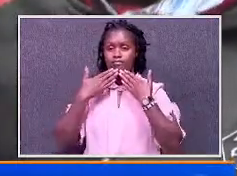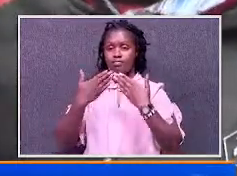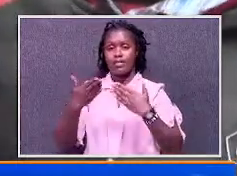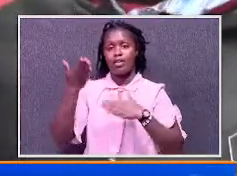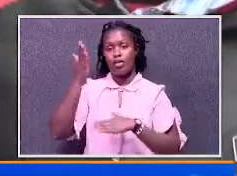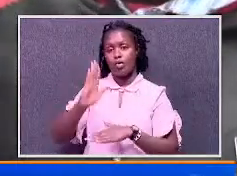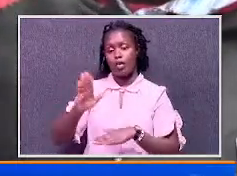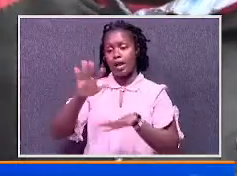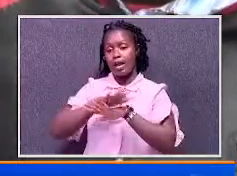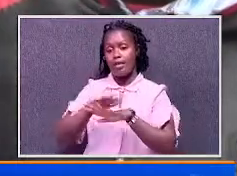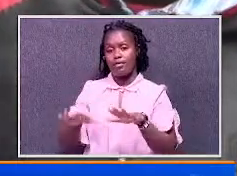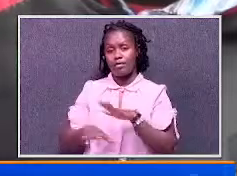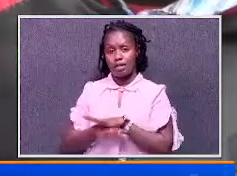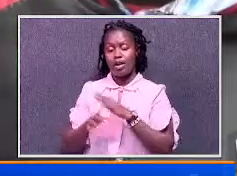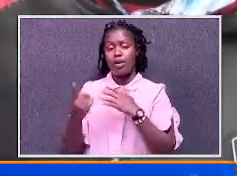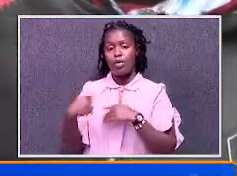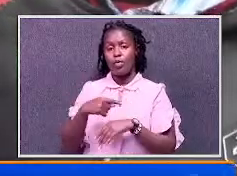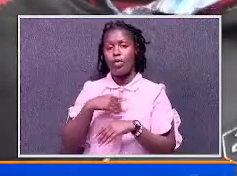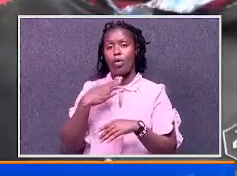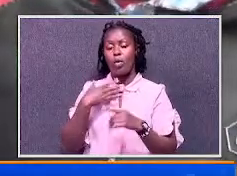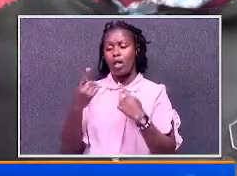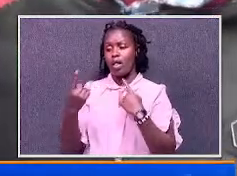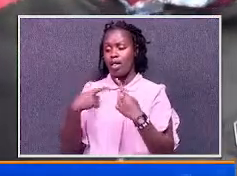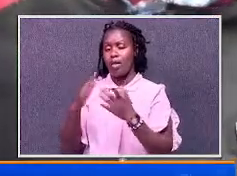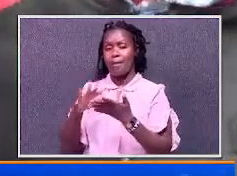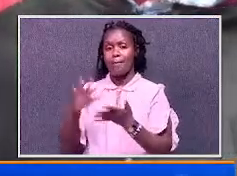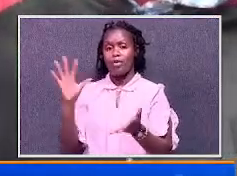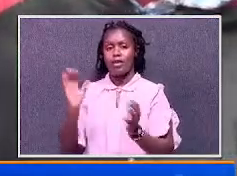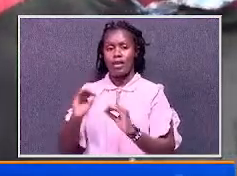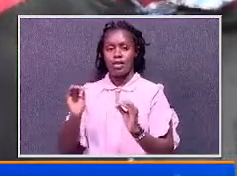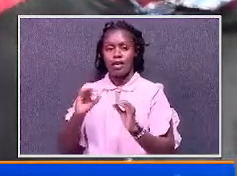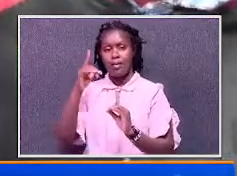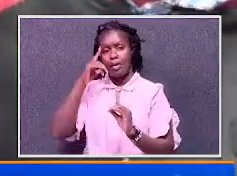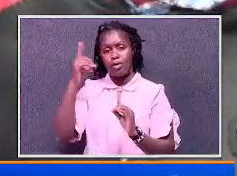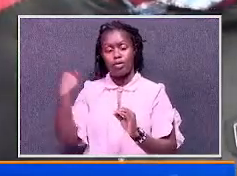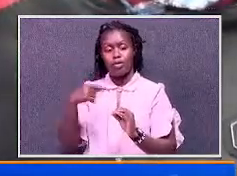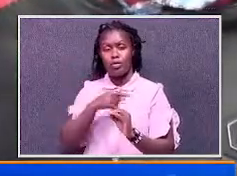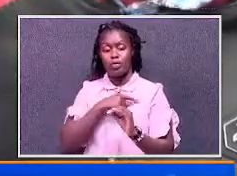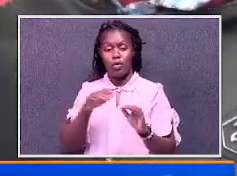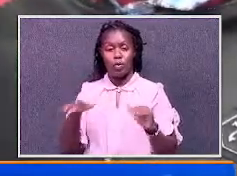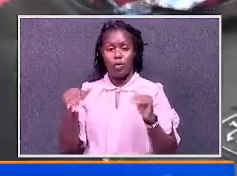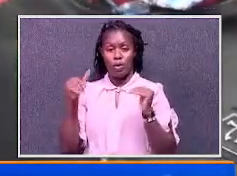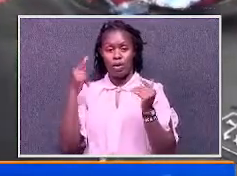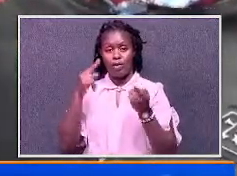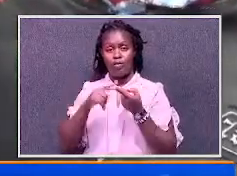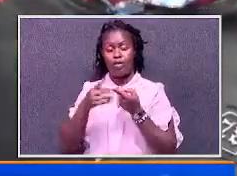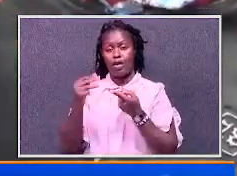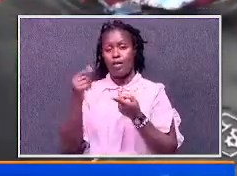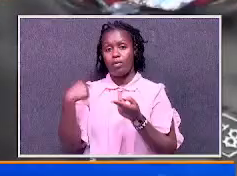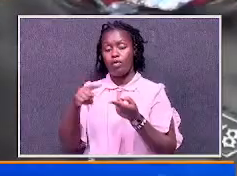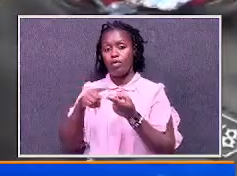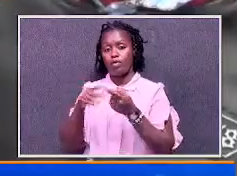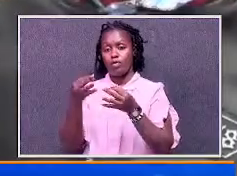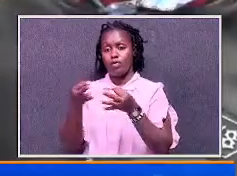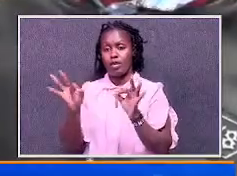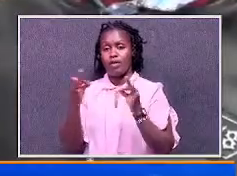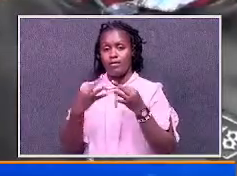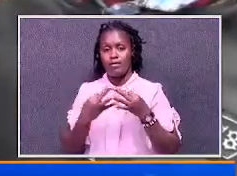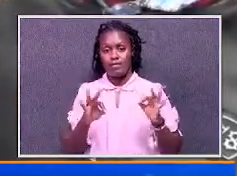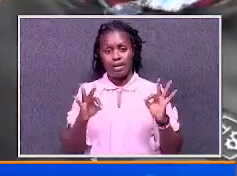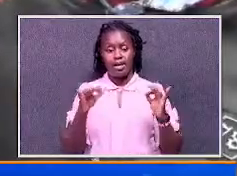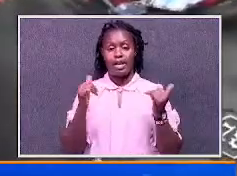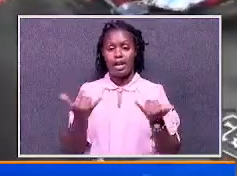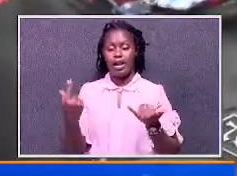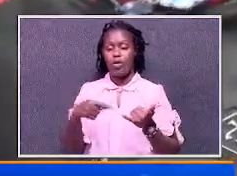yale amefanya. Sisi hatutaki kuongea mambo mingi kwa sababu tulikuwa tunamngoja mheshimiwa atoke nje, na mmeomba, lakini tunashukuru